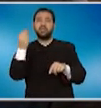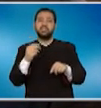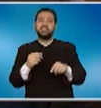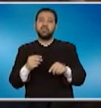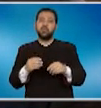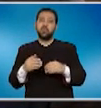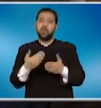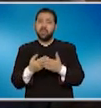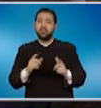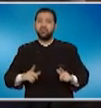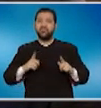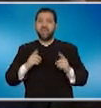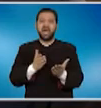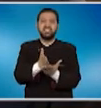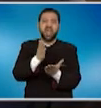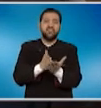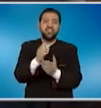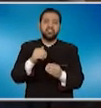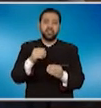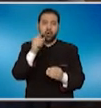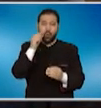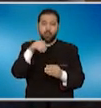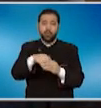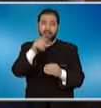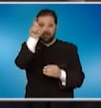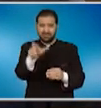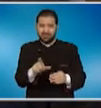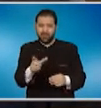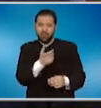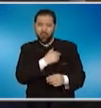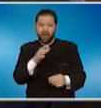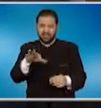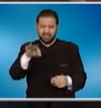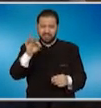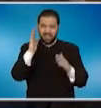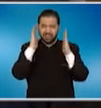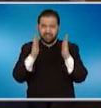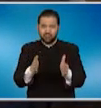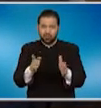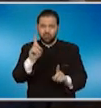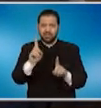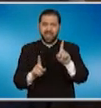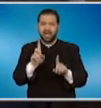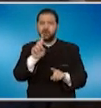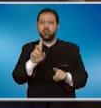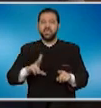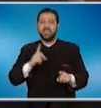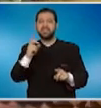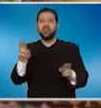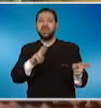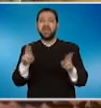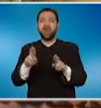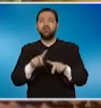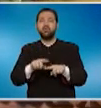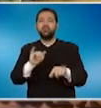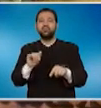În sensul că omul în sine nu își poate găsi un sens de a fi dacă nu există un raport cu cel care